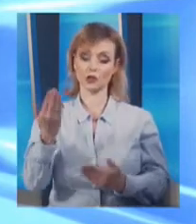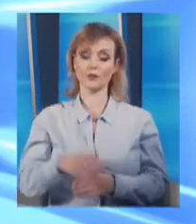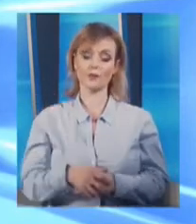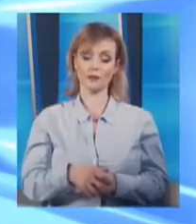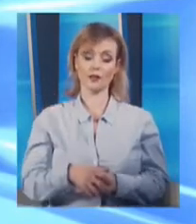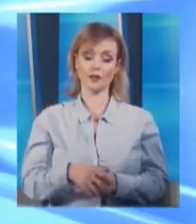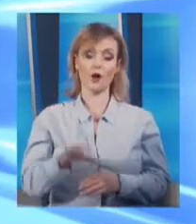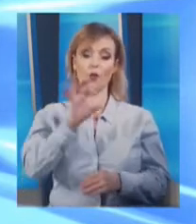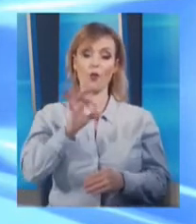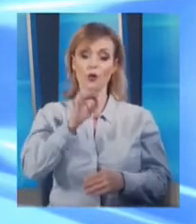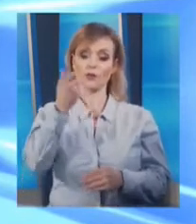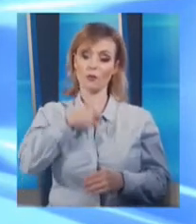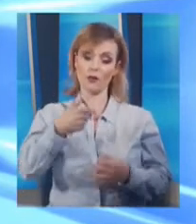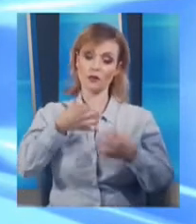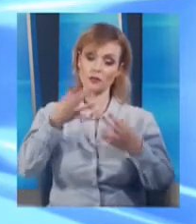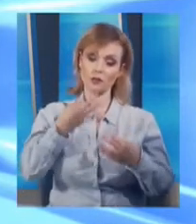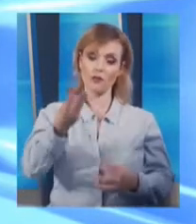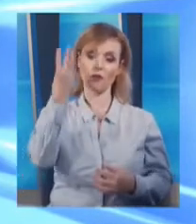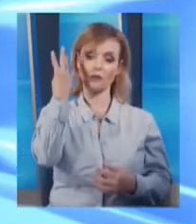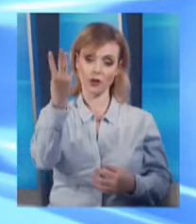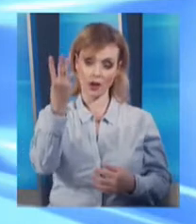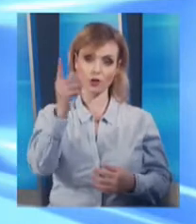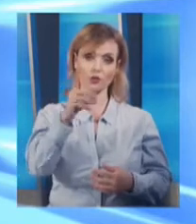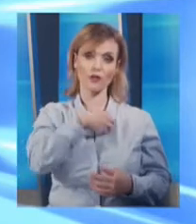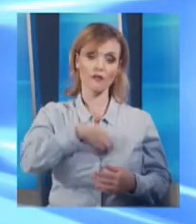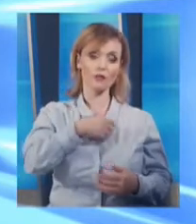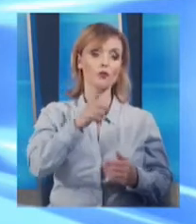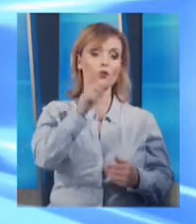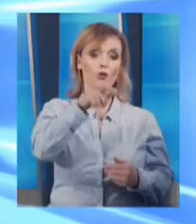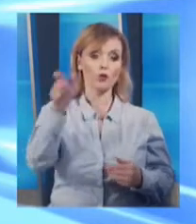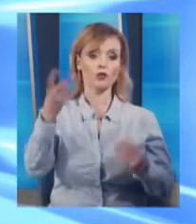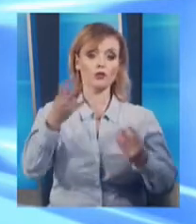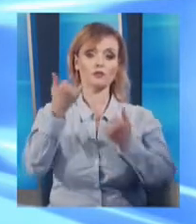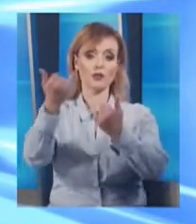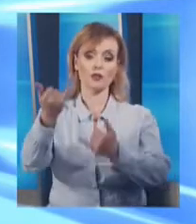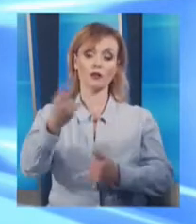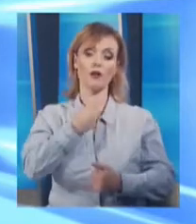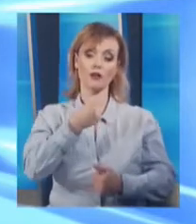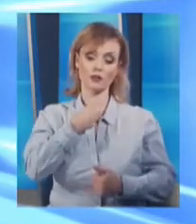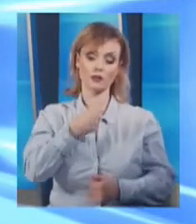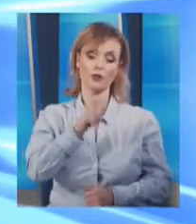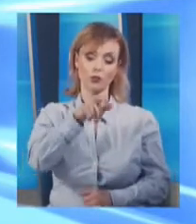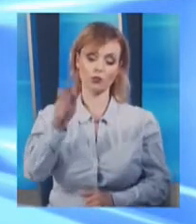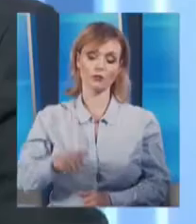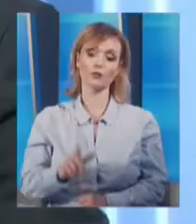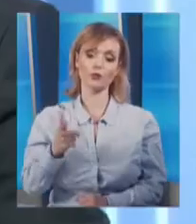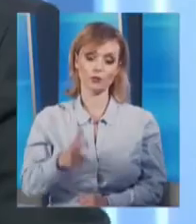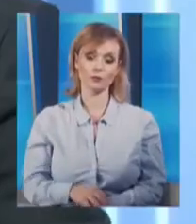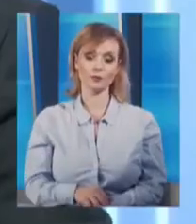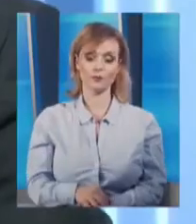lucruri despre dumneavoastră care i-ar determina pe alegători să-și dea votul duminică pentru Andrei Năstase.